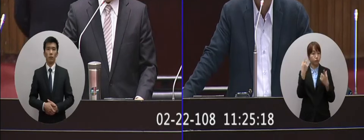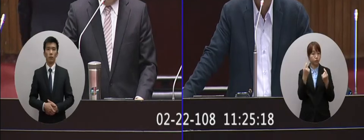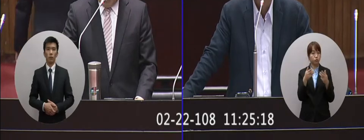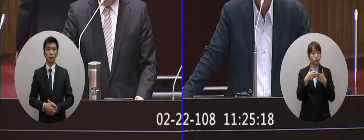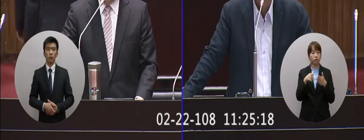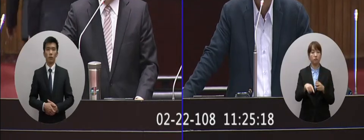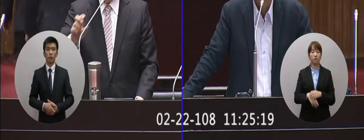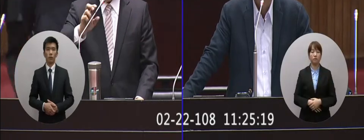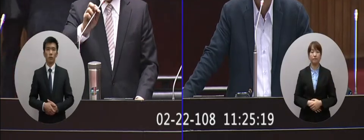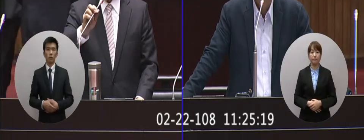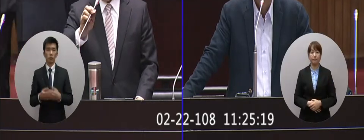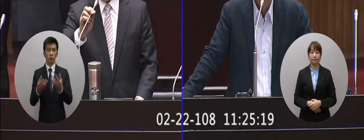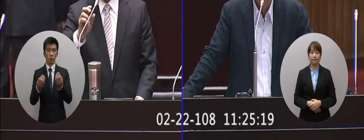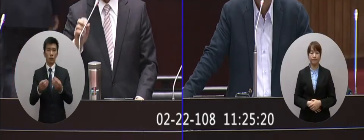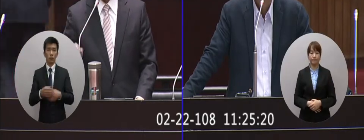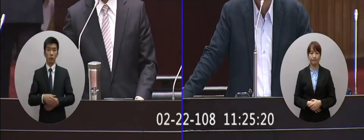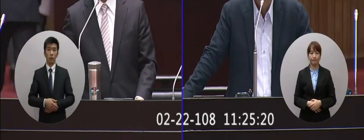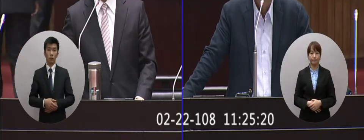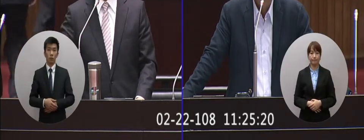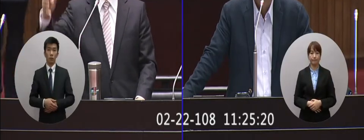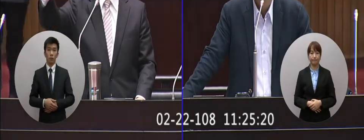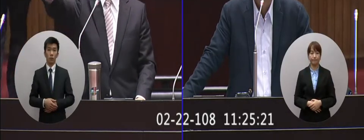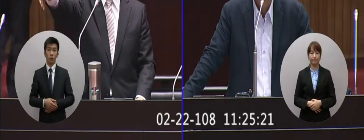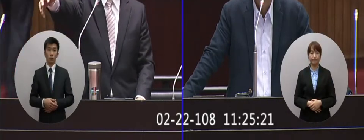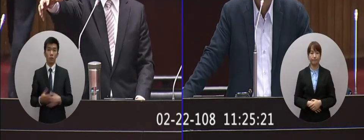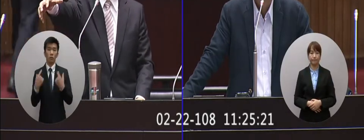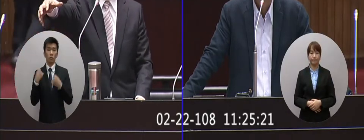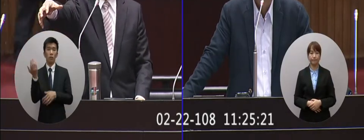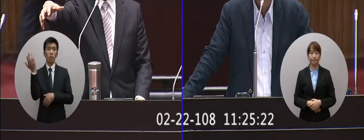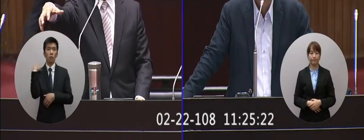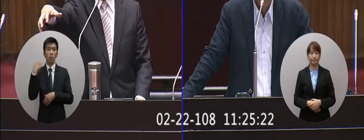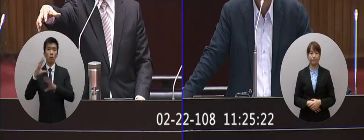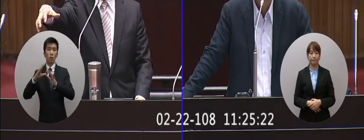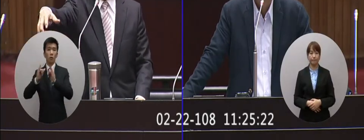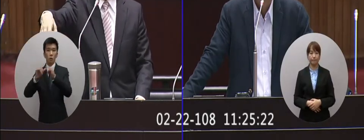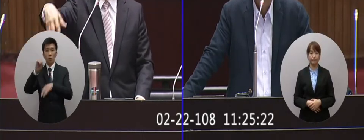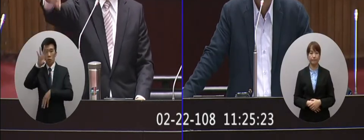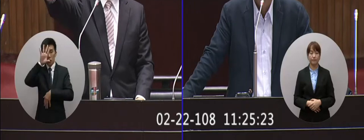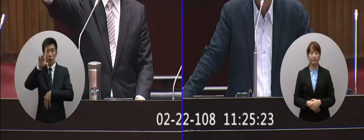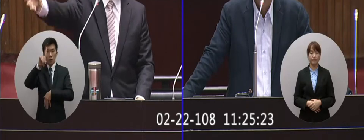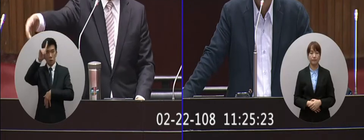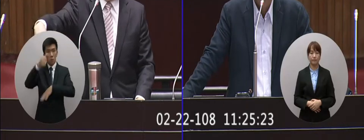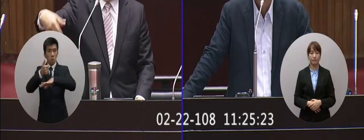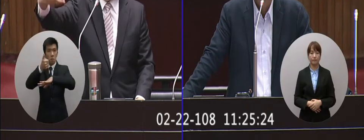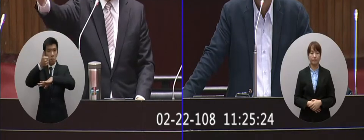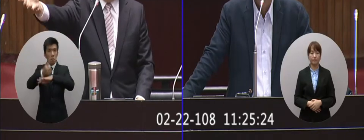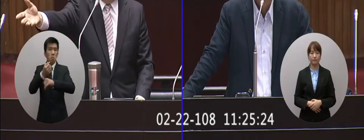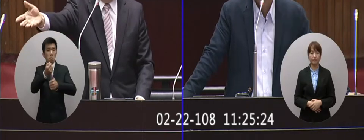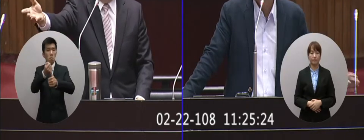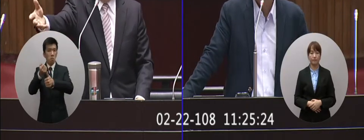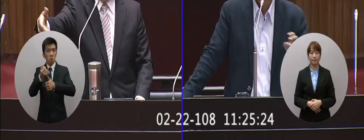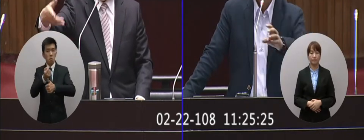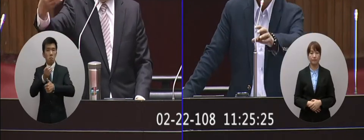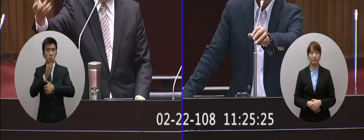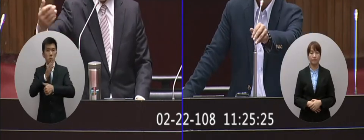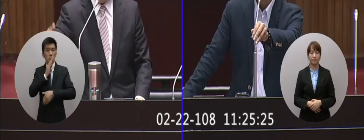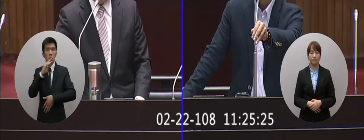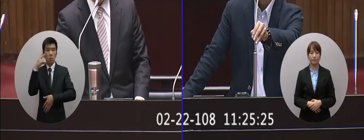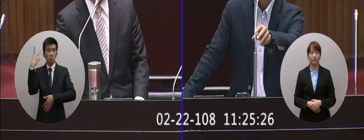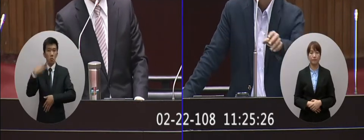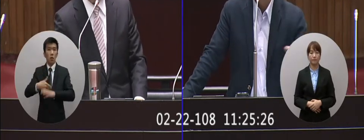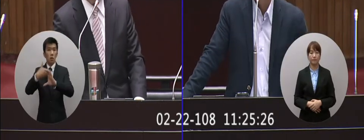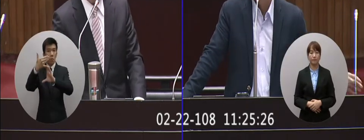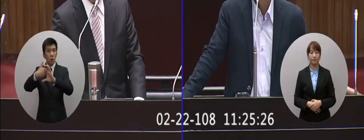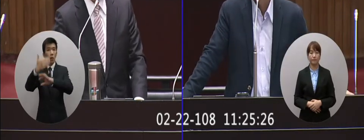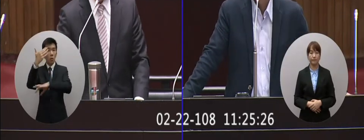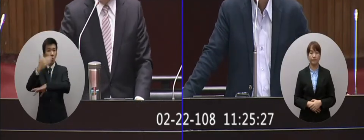值？ 无，本来就是过去拢国民党一党控制，啊，拢伊即媒体是伊个宣